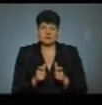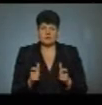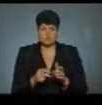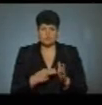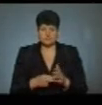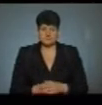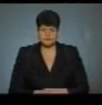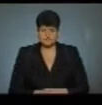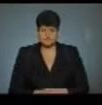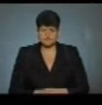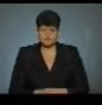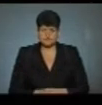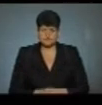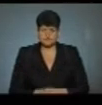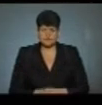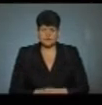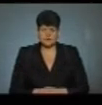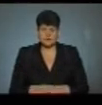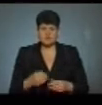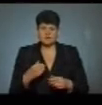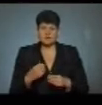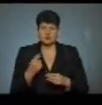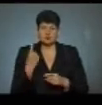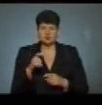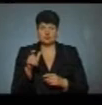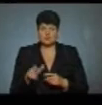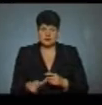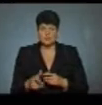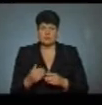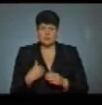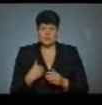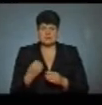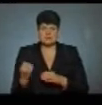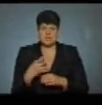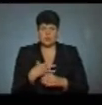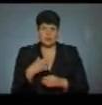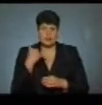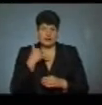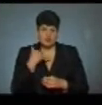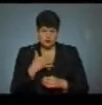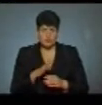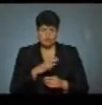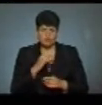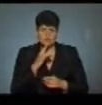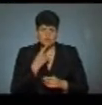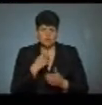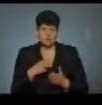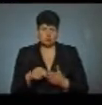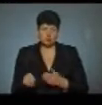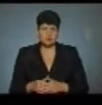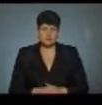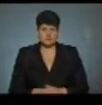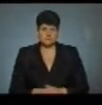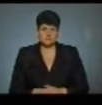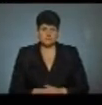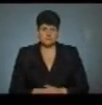поїзд. Через одну людину, яка онлайн мені все забронювала і скинула, тобто на телефон. А так було складно? Так, а так набагато